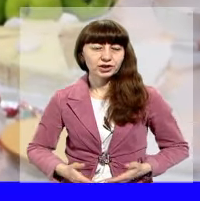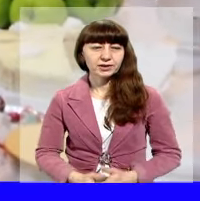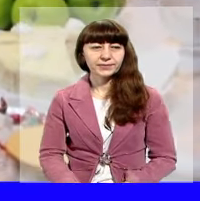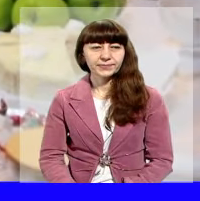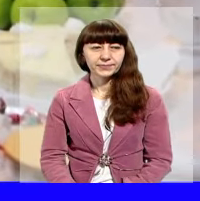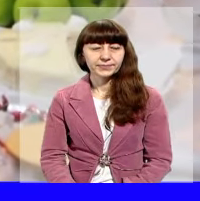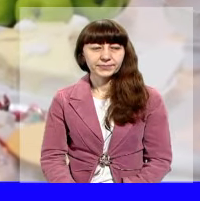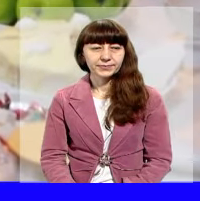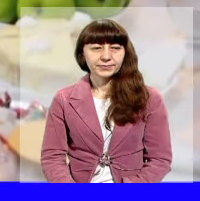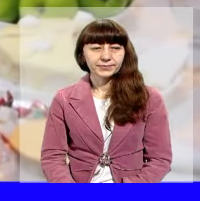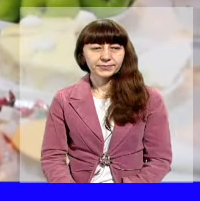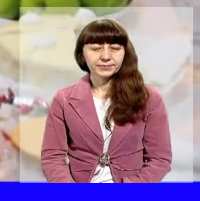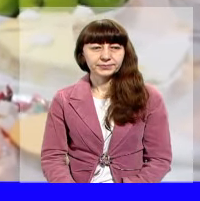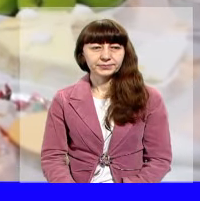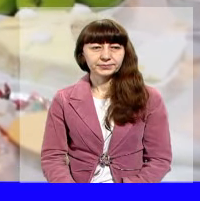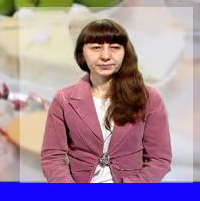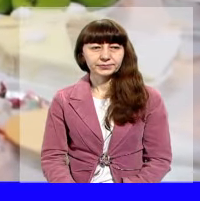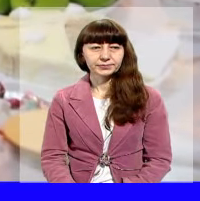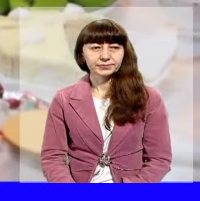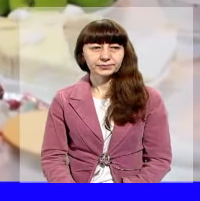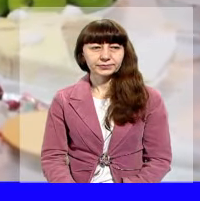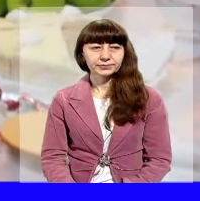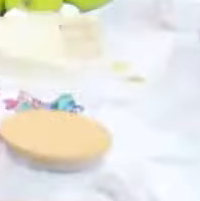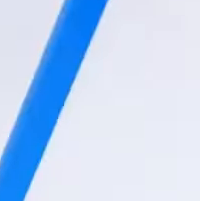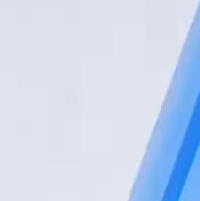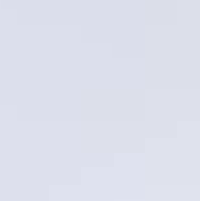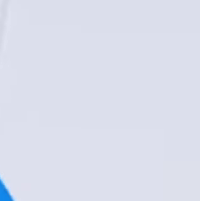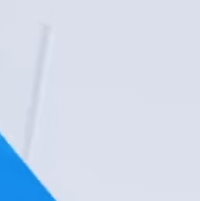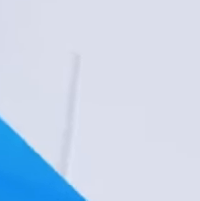Жанар Ержанова, Олег Сытник, Қостанай телеарнасы.